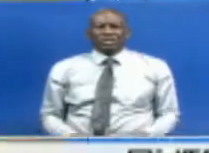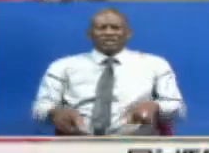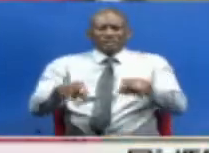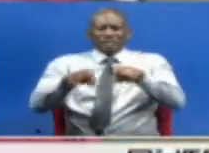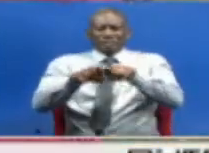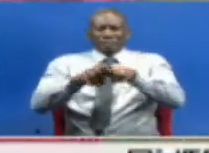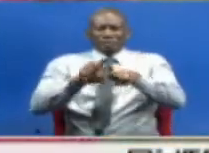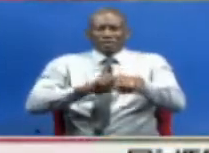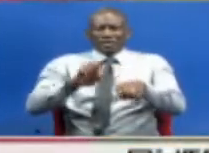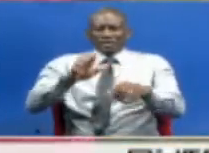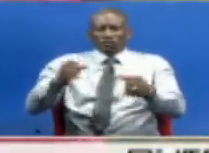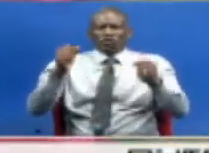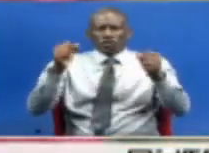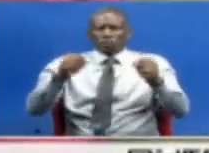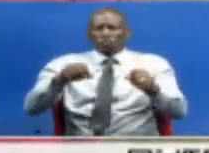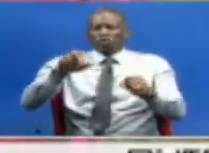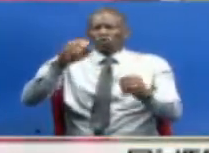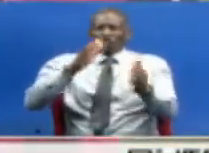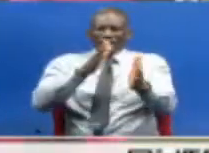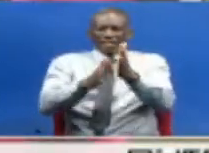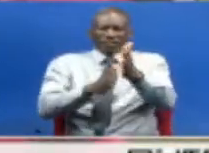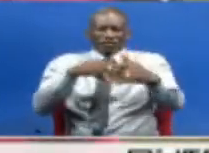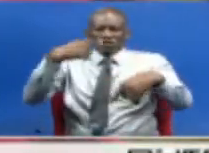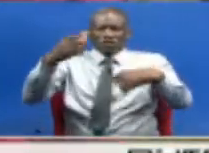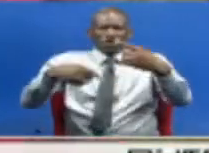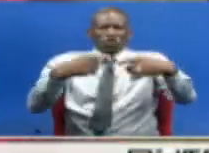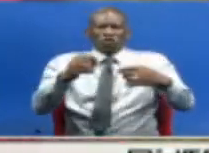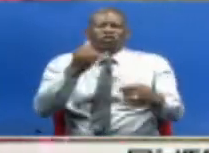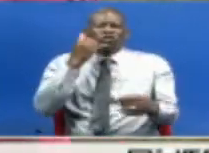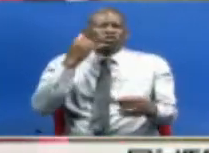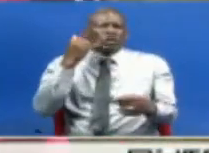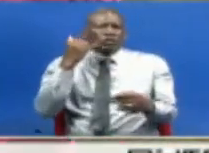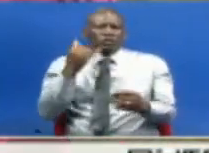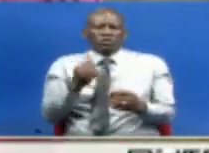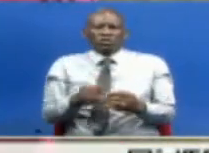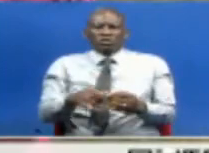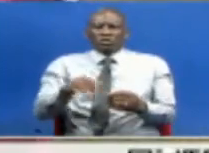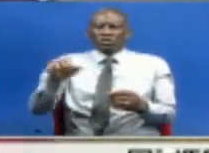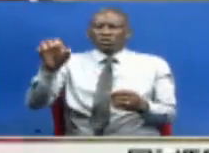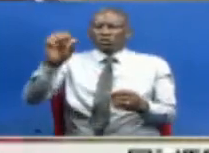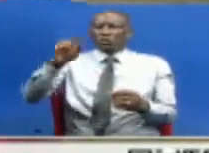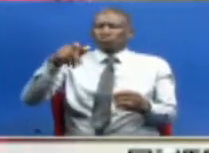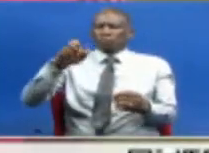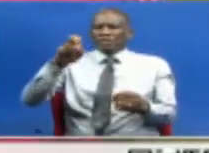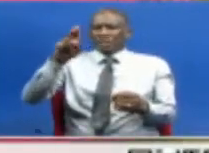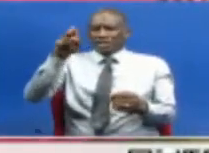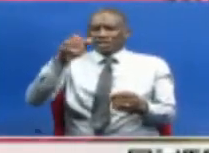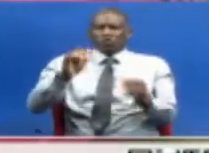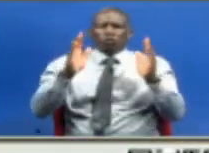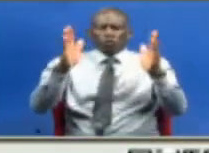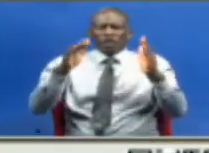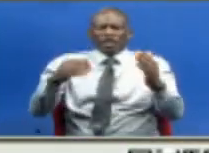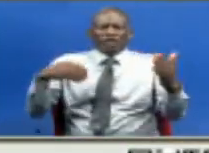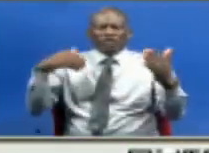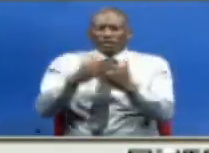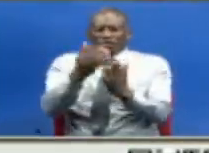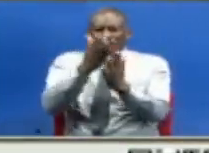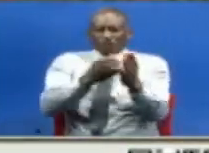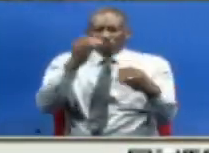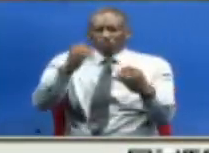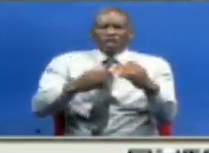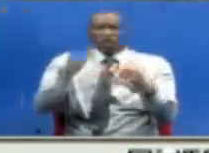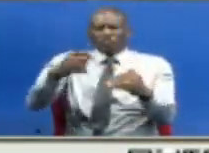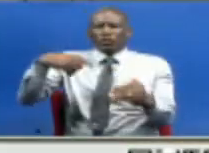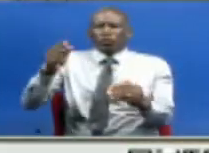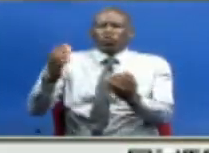wa ligi ya mabingwa ya Naivasha iliendelea katika kaunti ya Nakuru. Esupeni Warriors ilifuzu nusu finali kwa kuishinda Hopewell jumla